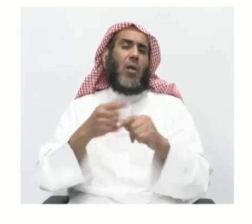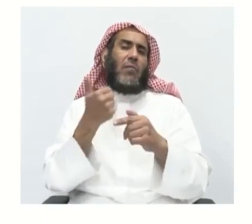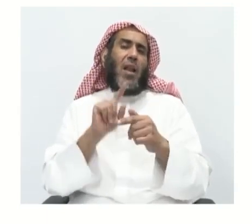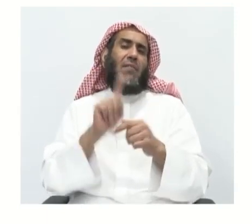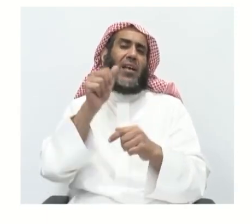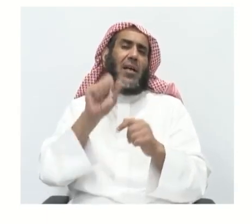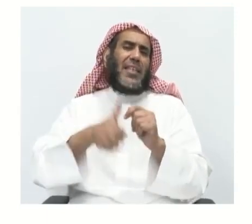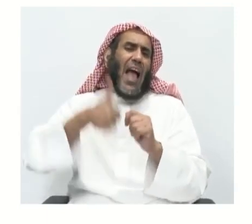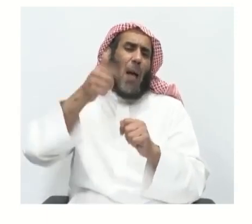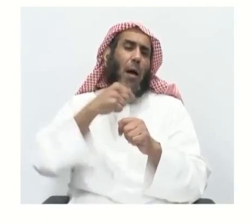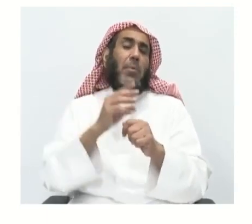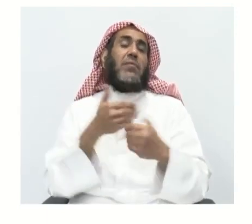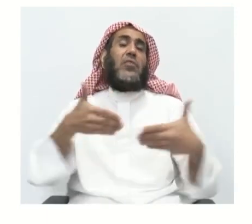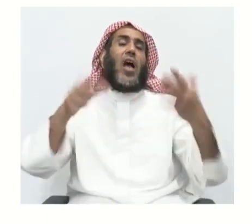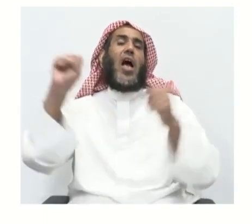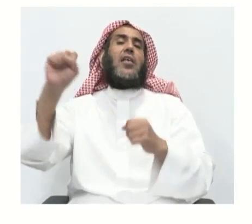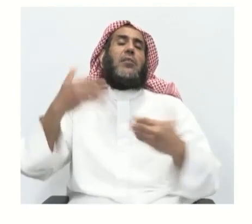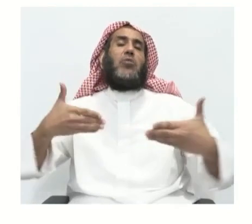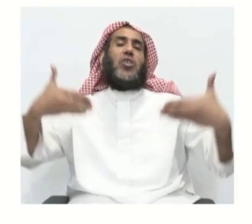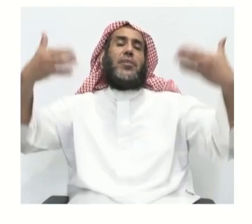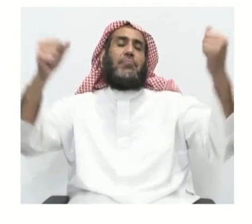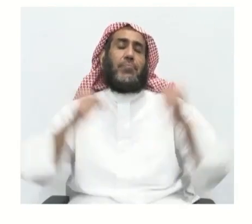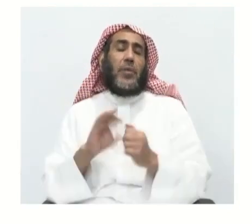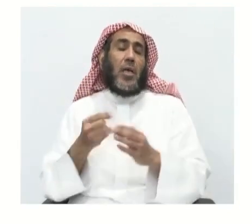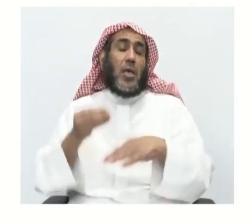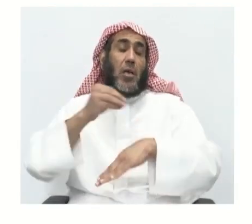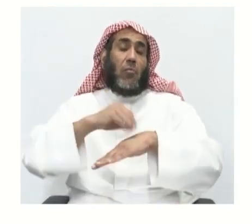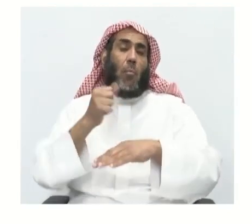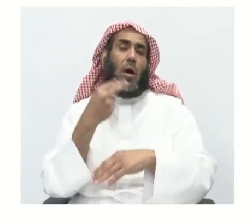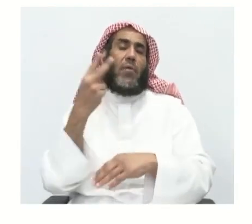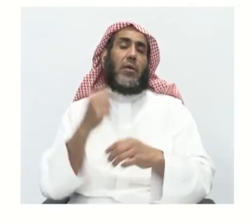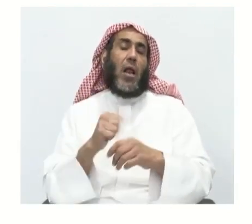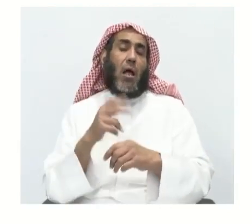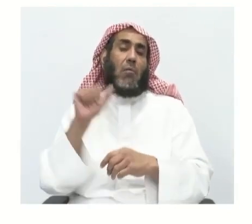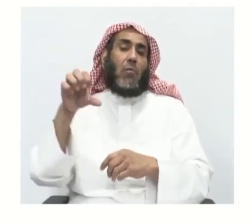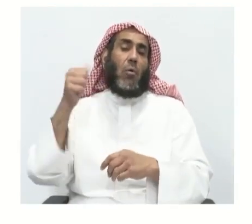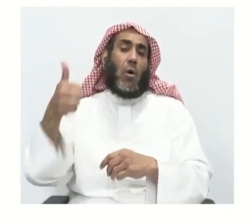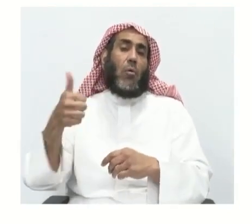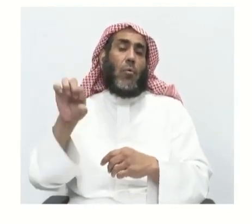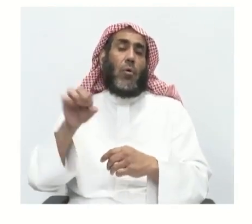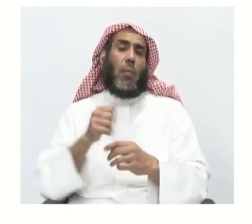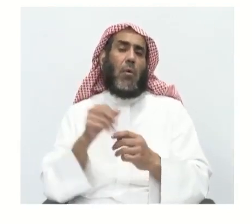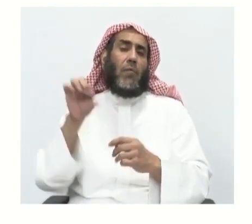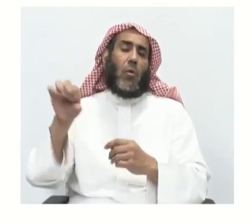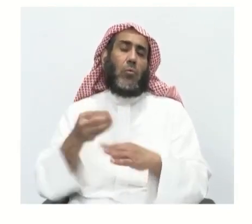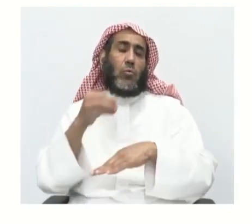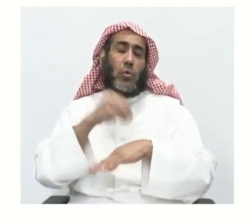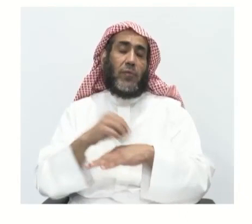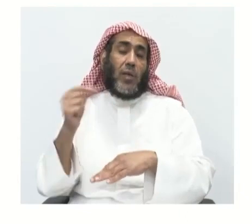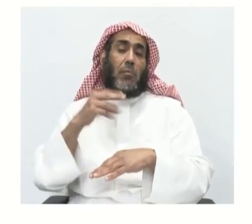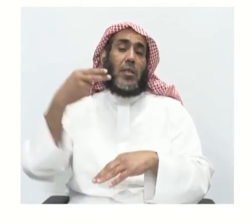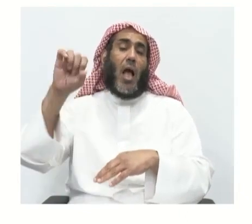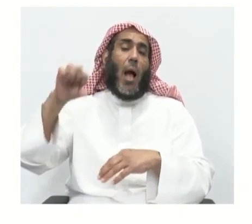القوافي الشعريه فقط الخلاصه هنا ان الحروف التي يمكن زيادتها في الكلمه هما حرفان الالف والواو فاما الواو فانها تزاد في كلمه